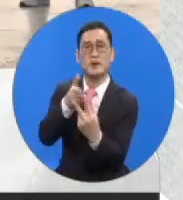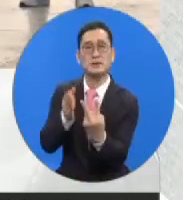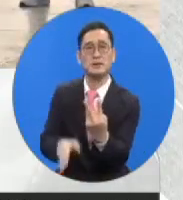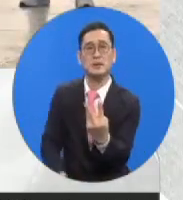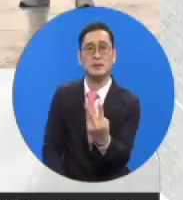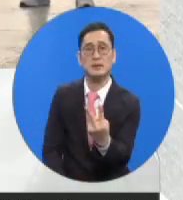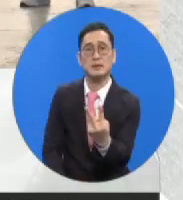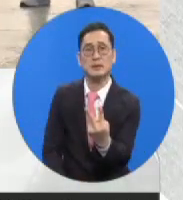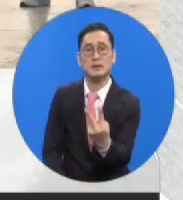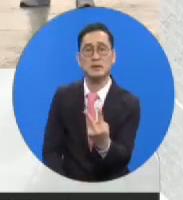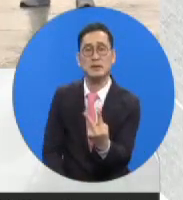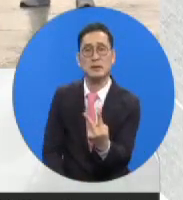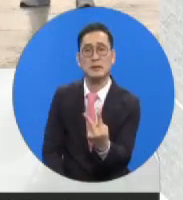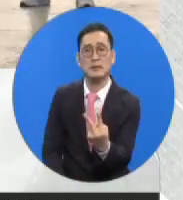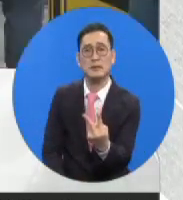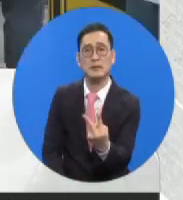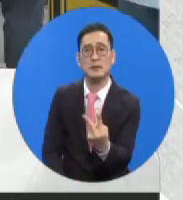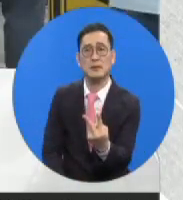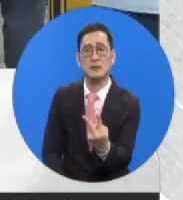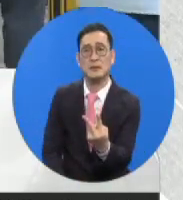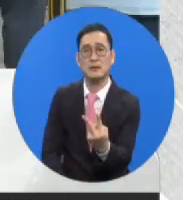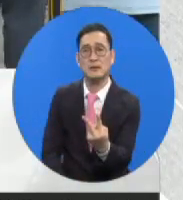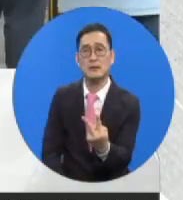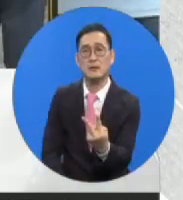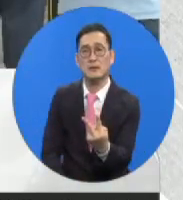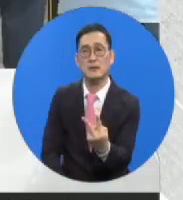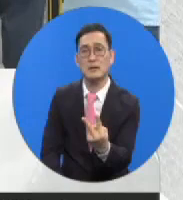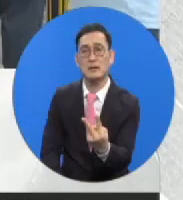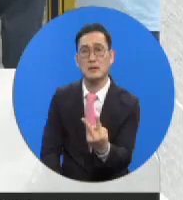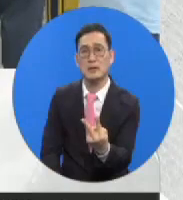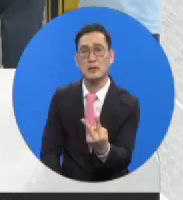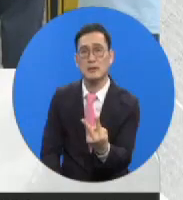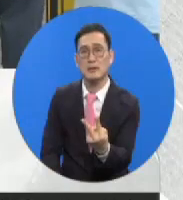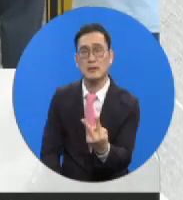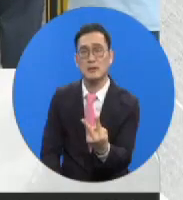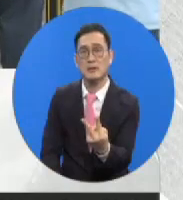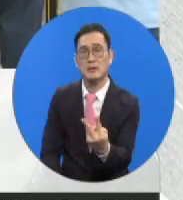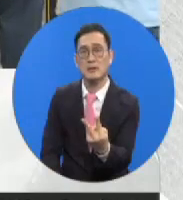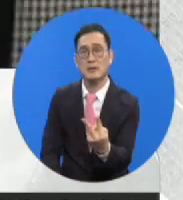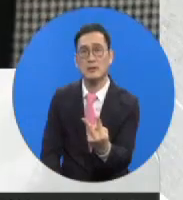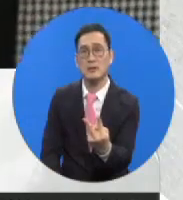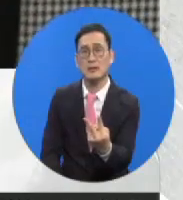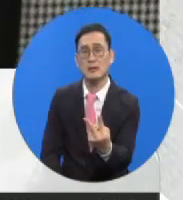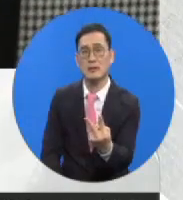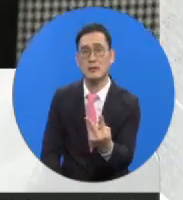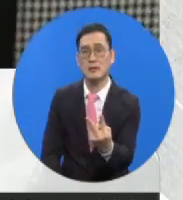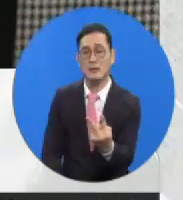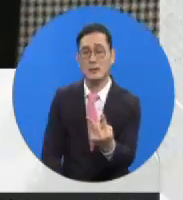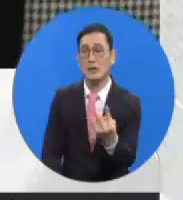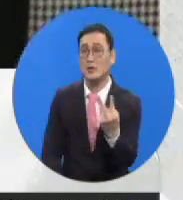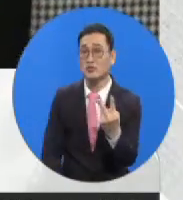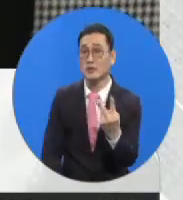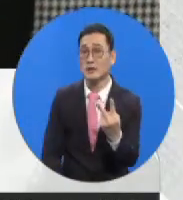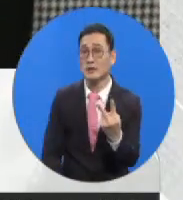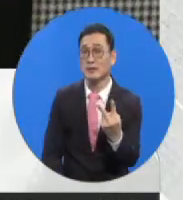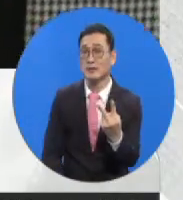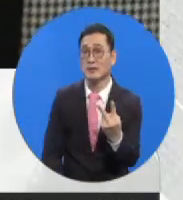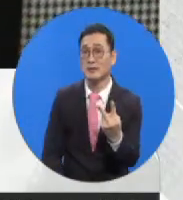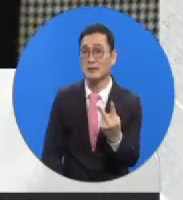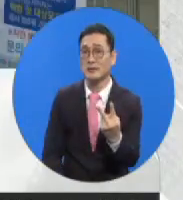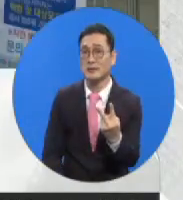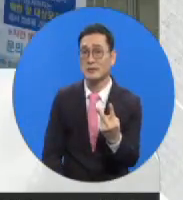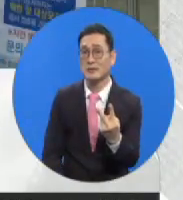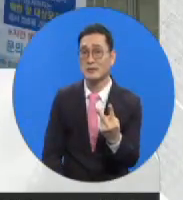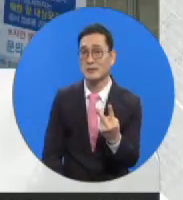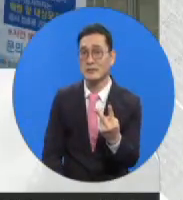모르죠. 그분이 그러면 이제 돌아가신 분들이 독감으로 돌아가셨습니까? 일일이 다 물어보고 그럼 독감을 백신 맞았으면은